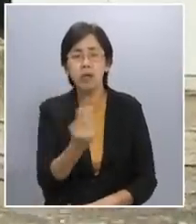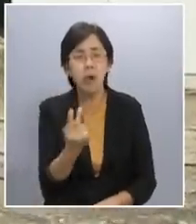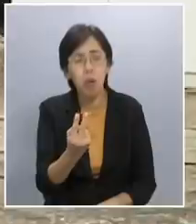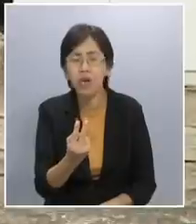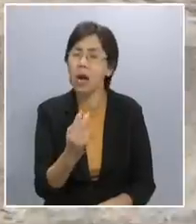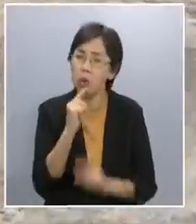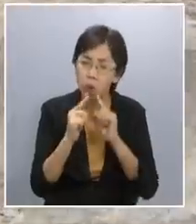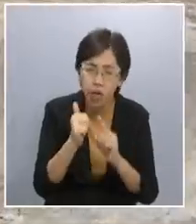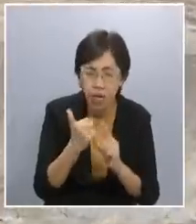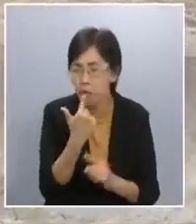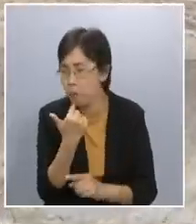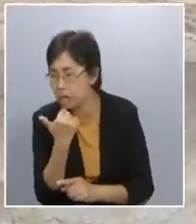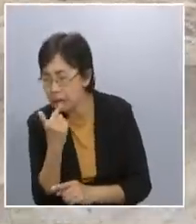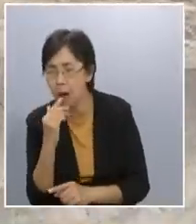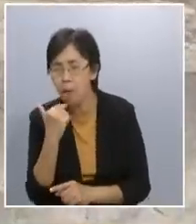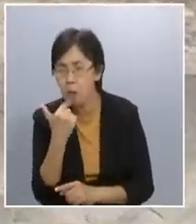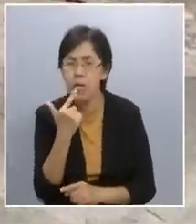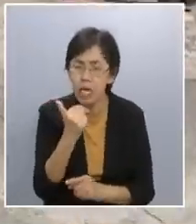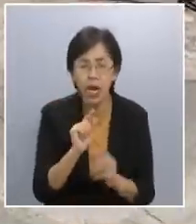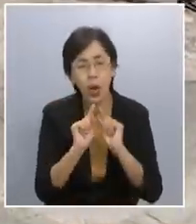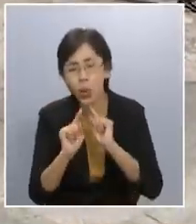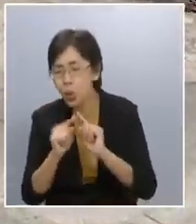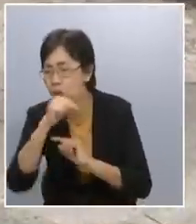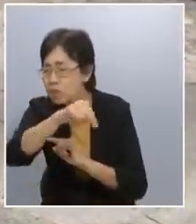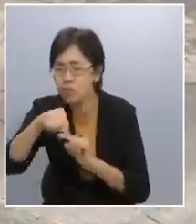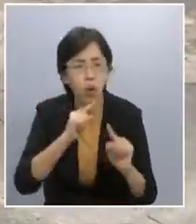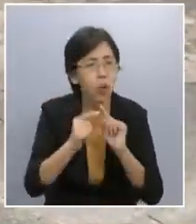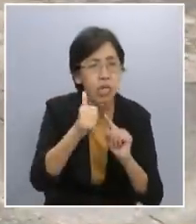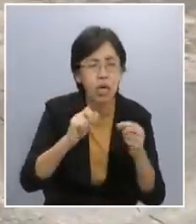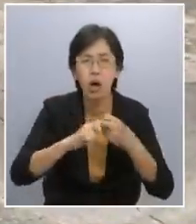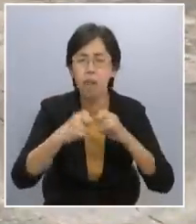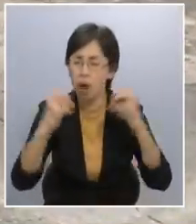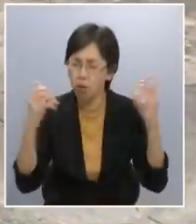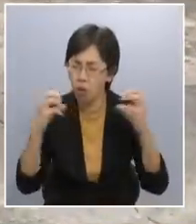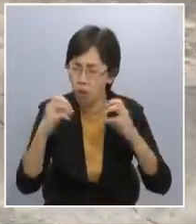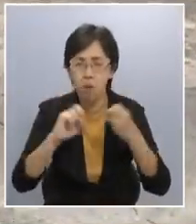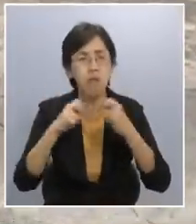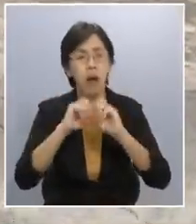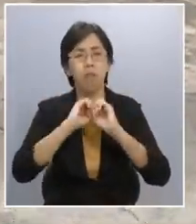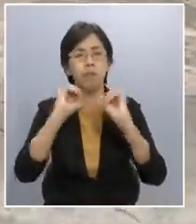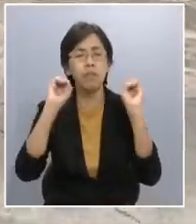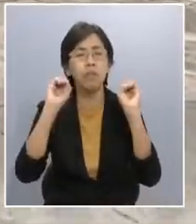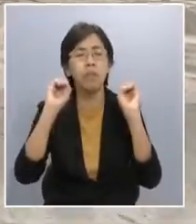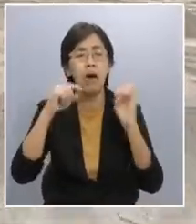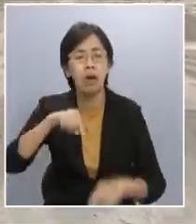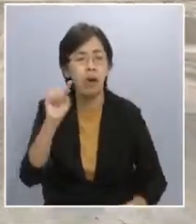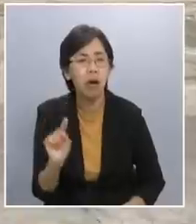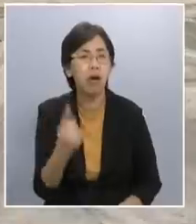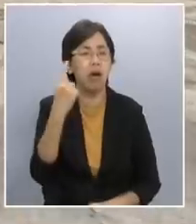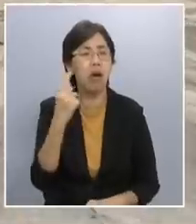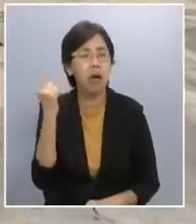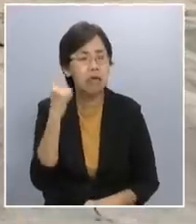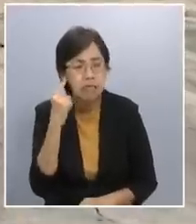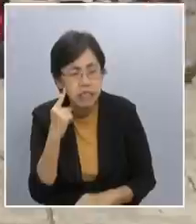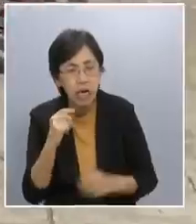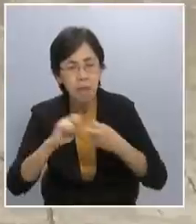ยาศัยดีพูดจาเพราะเป็นมิตรกับเพื่อนบ้านไม่เคยได้ยินเสียงทะเลาะกันมาก่อนทั้งนี้เป็นครั้งแรกที่ได้ยินเสียงทะเลา